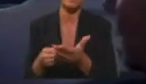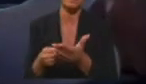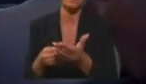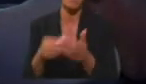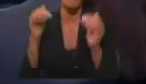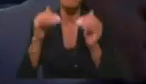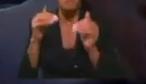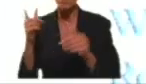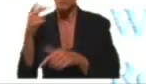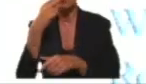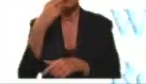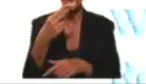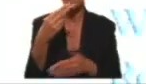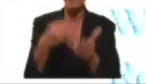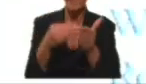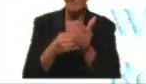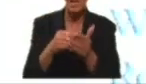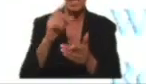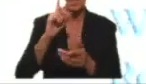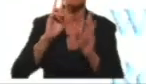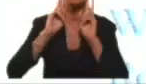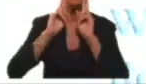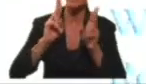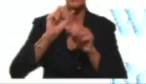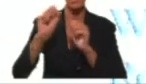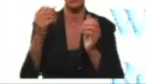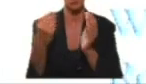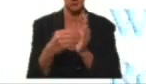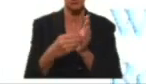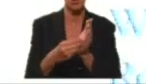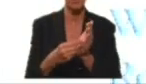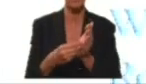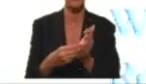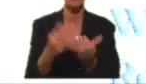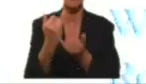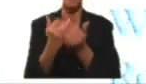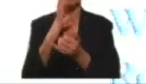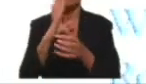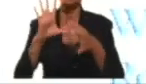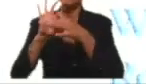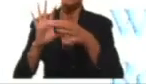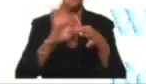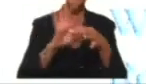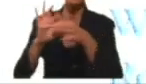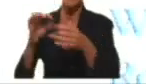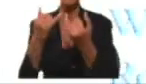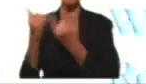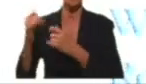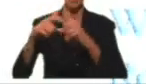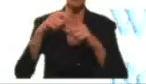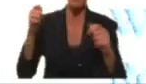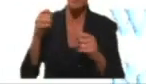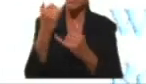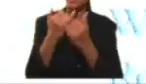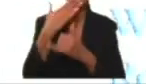Być może i Państwo nie zauważą, natomiast no rzeczywiście jest to jakiś koszt też, tak, żeby powiązać różne rozwiązania, jeżeli nie jest to